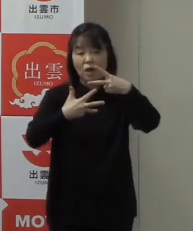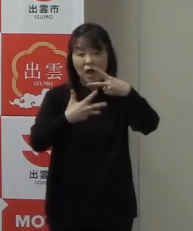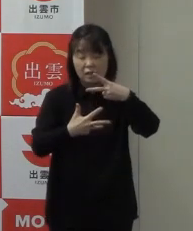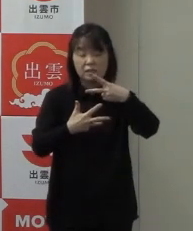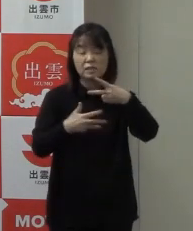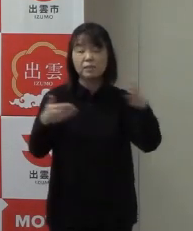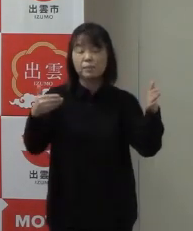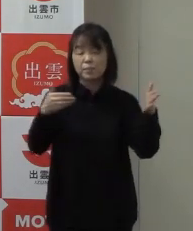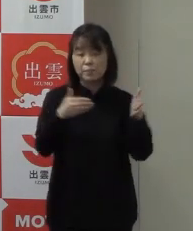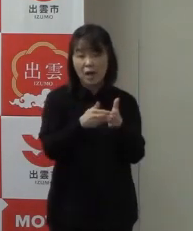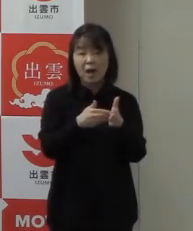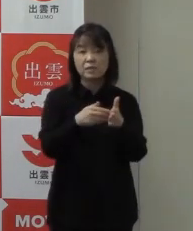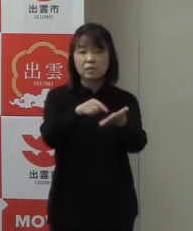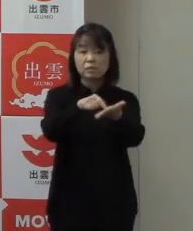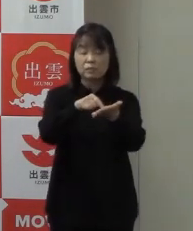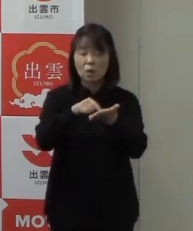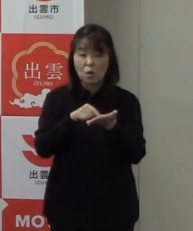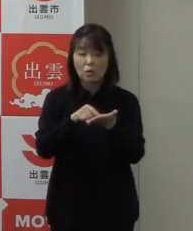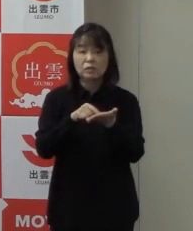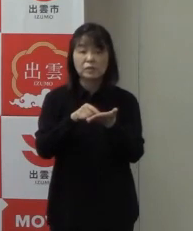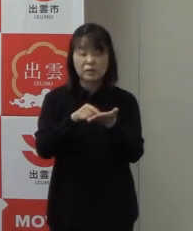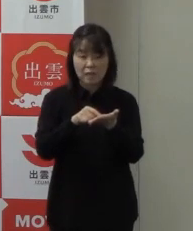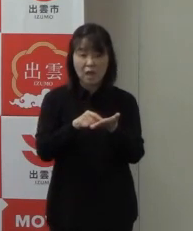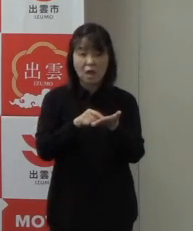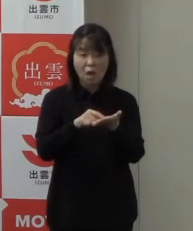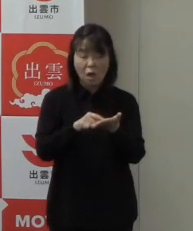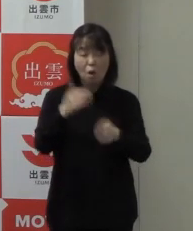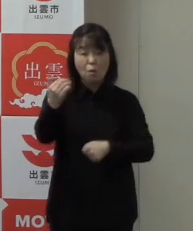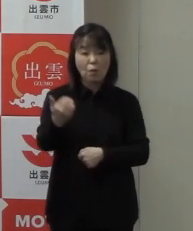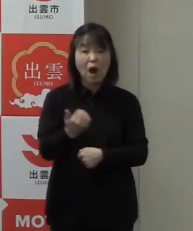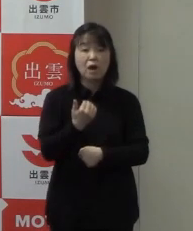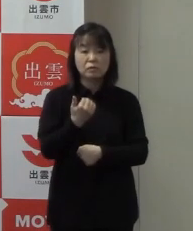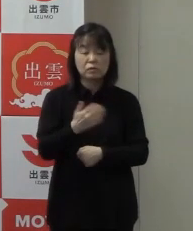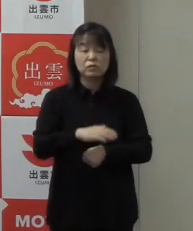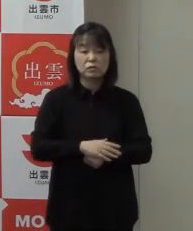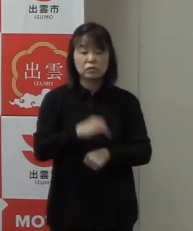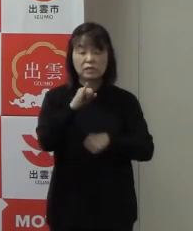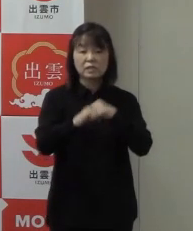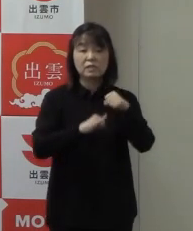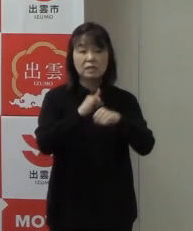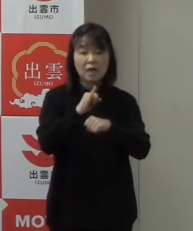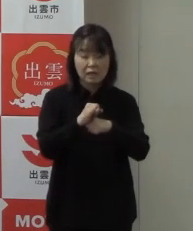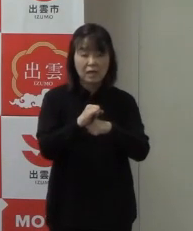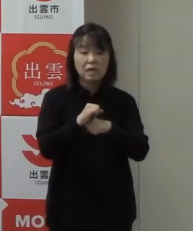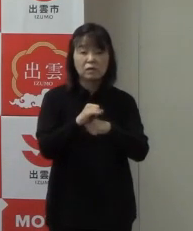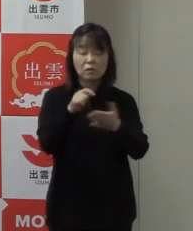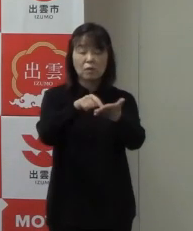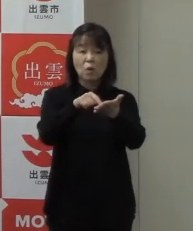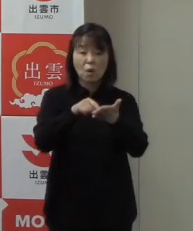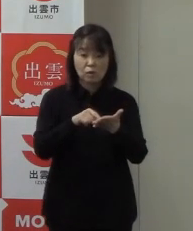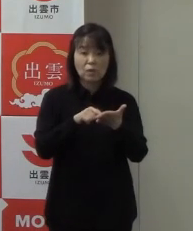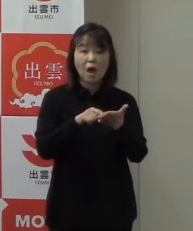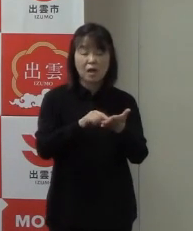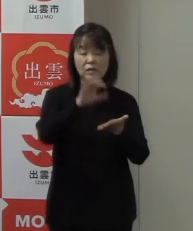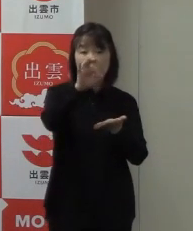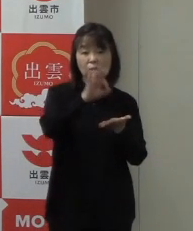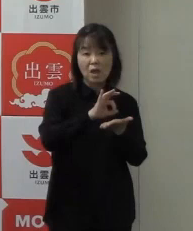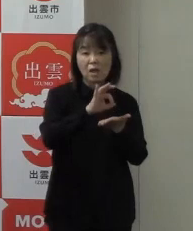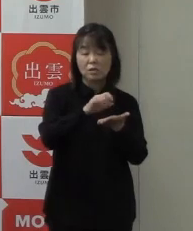の申し込みで、ファックスまたウェブ、E メール、等々で、